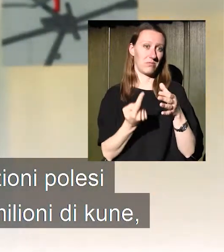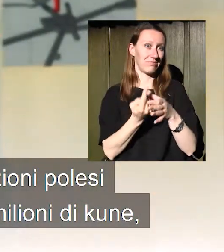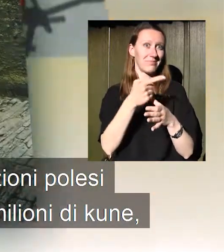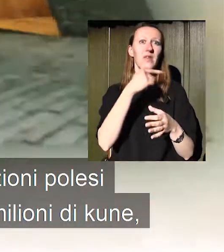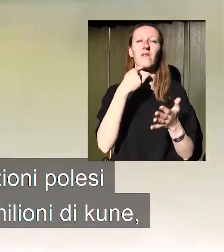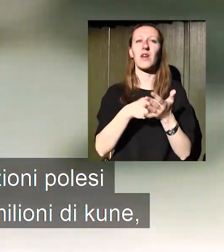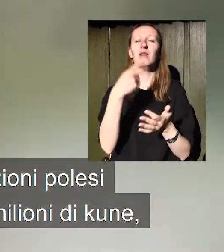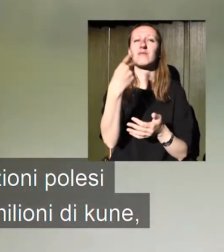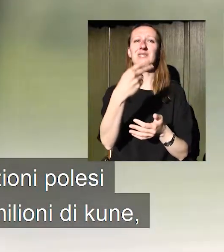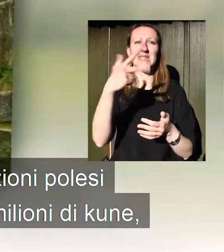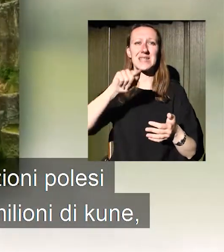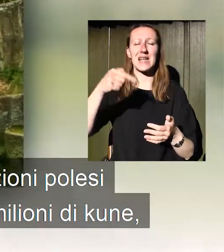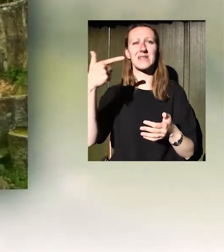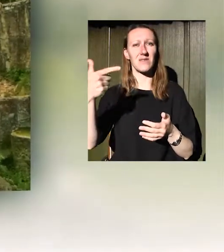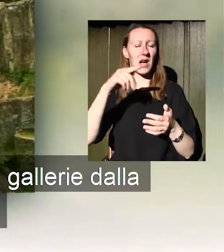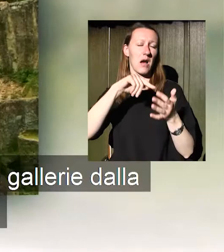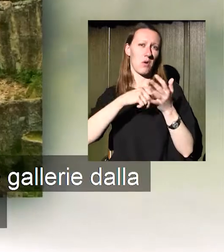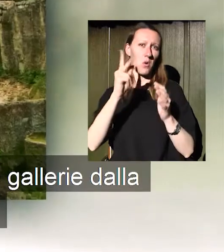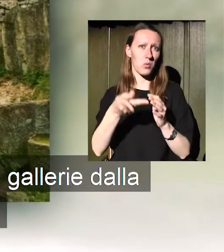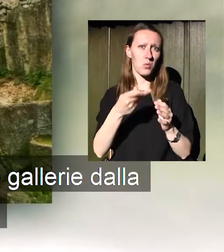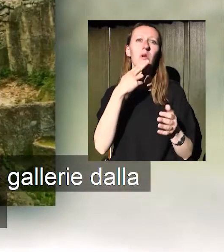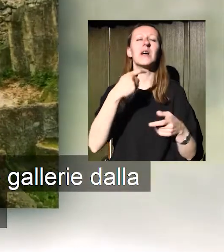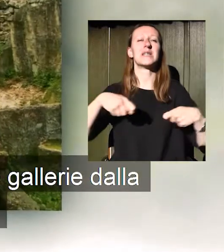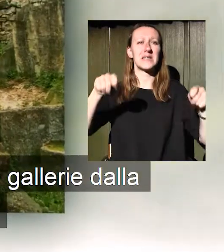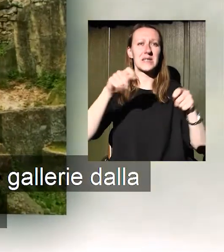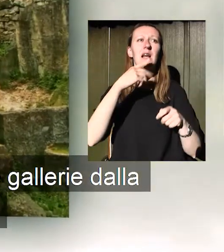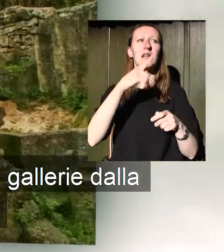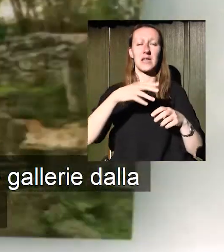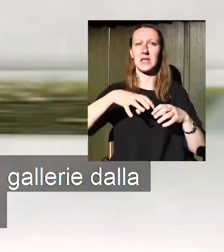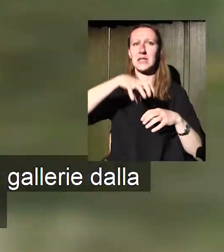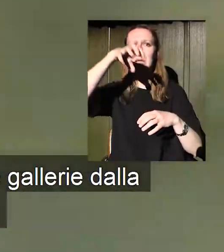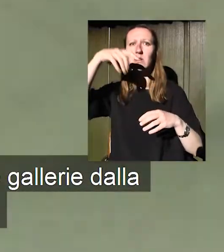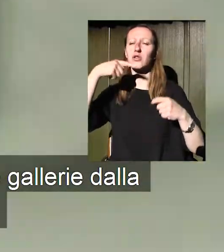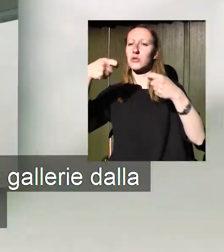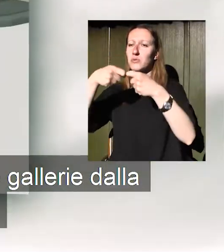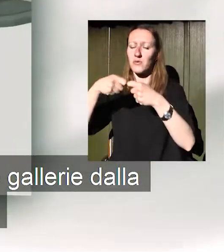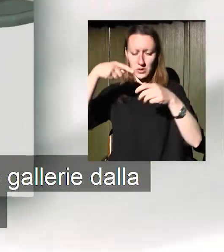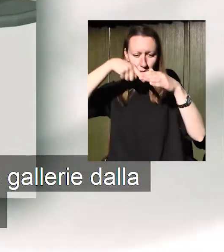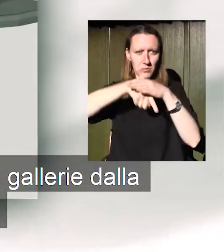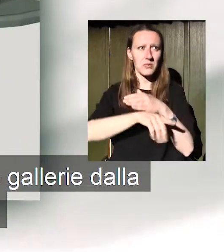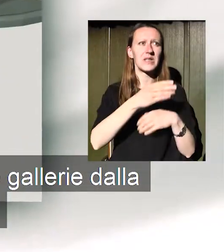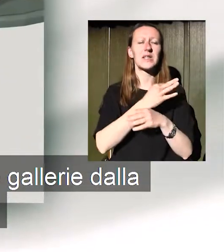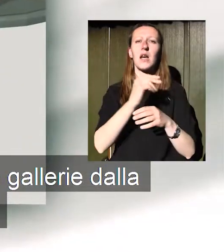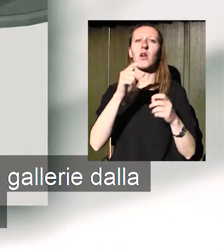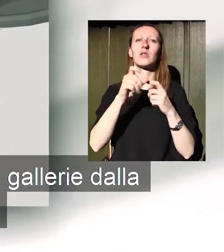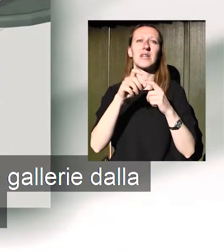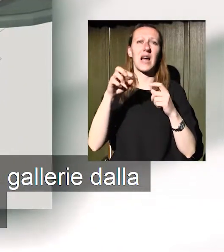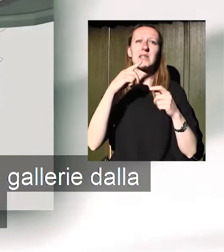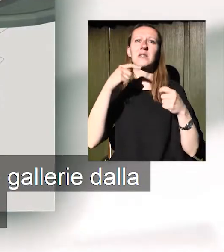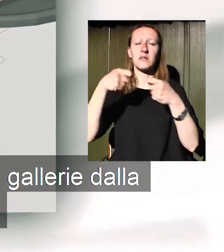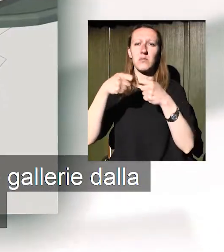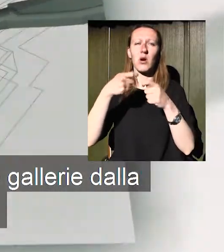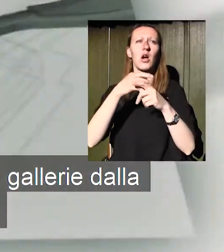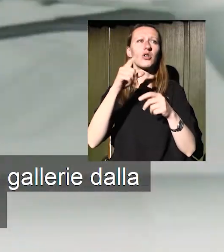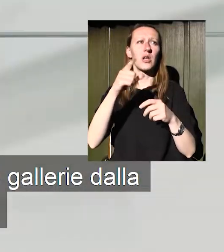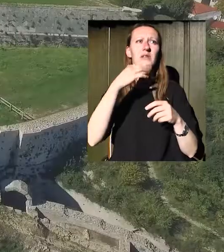vrijednog 23,2 milijuna kuna, izgradit će se i dizalo koje će povezivati tunele Zeroštrase i podzemne prostorije utvrde Kaštel